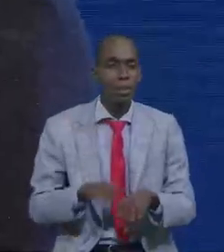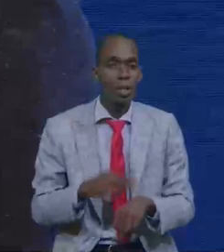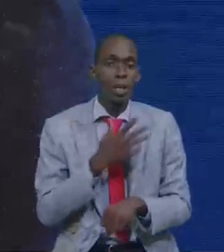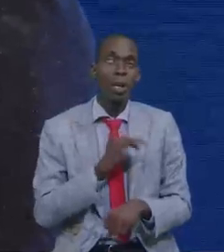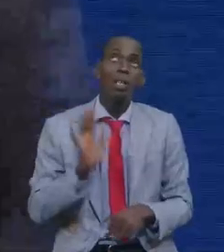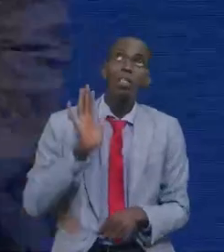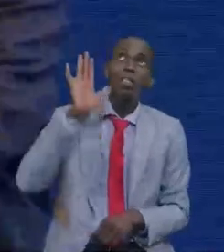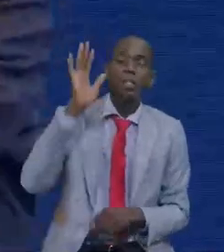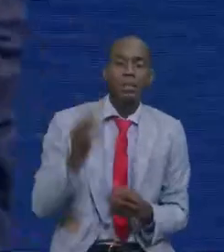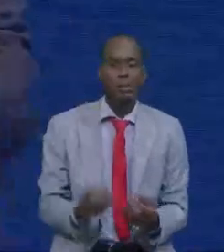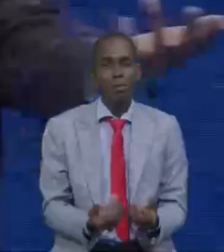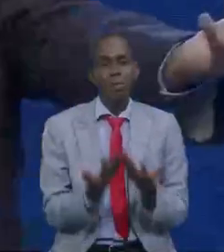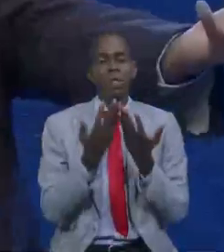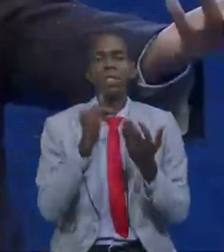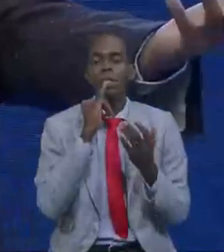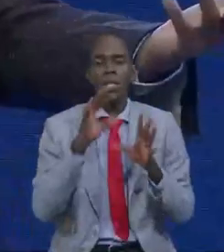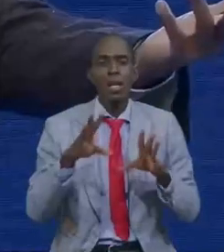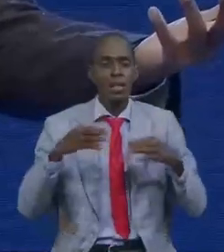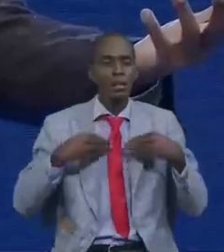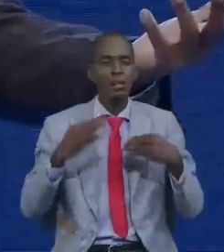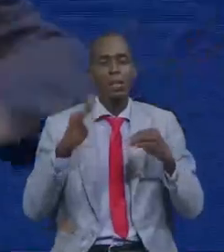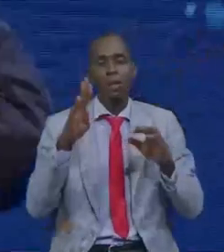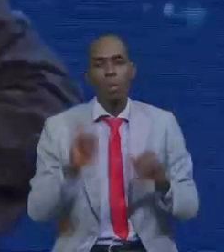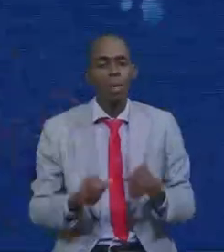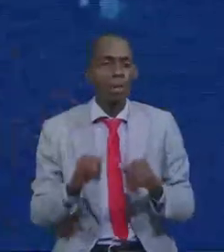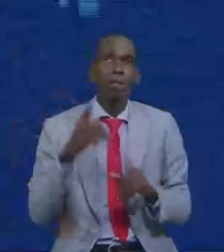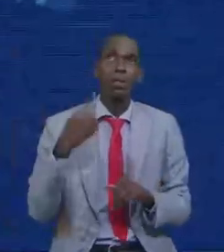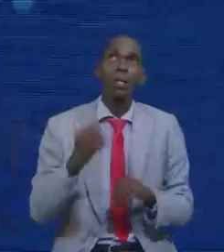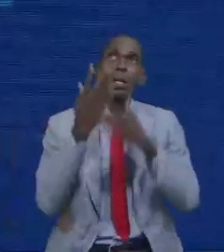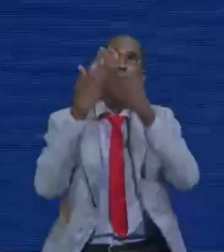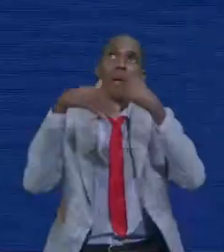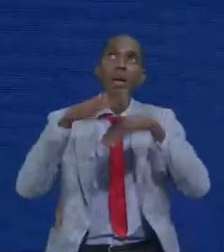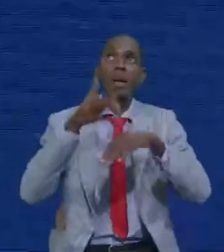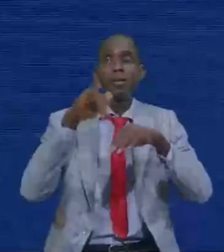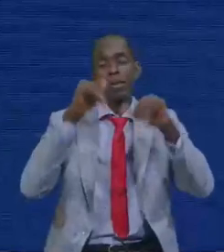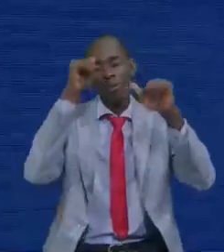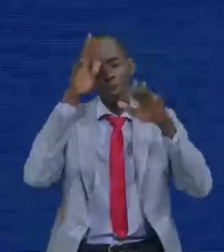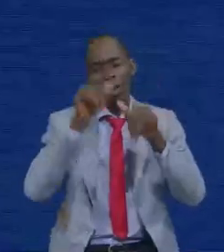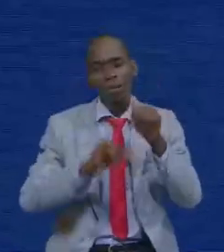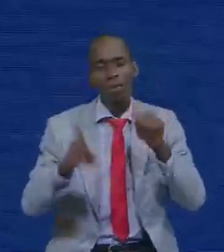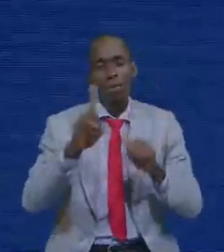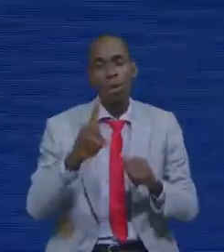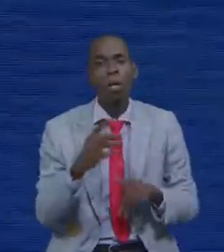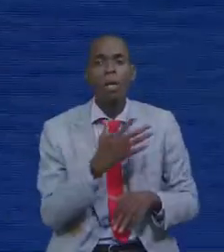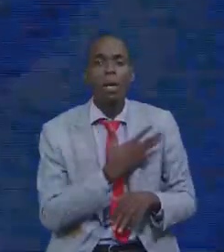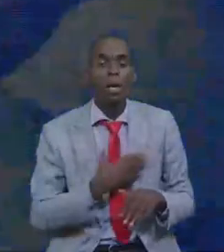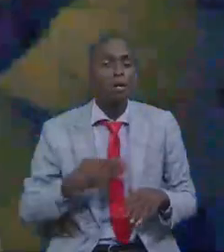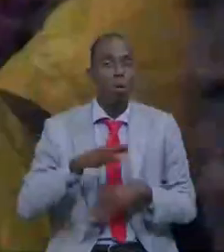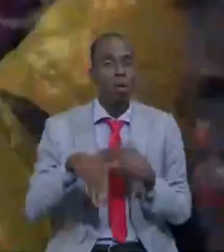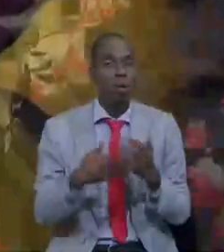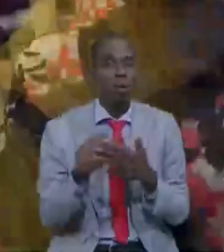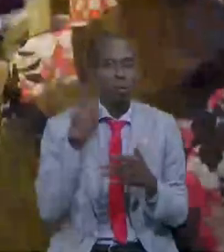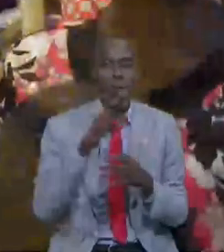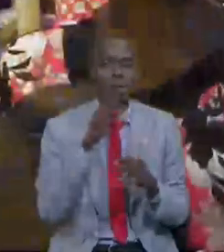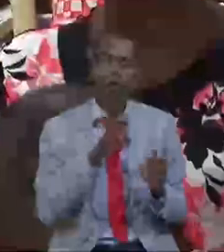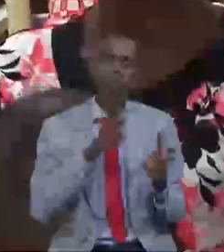accepté par le Père Céleste de partout le monde. Alors, tous ceux qui écoutent et qui regardent à Jésus par la